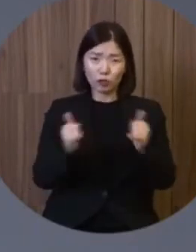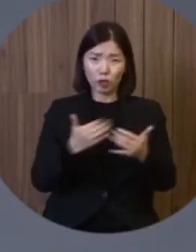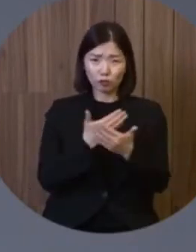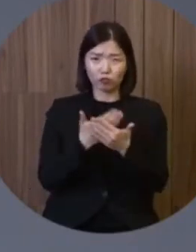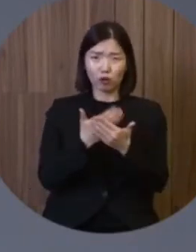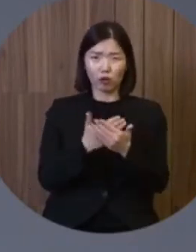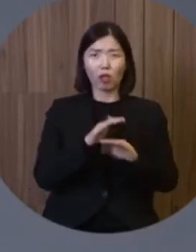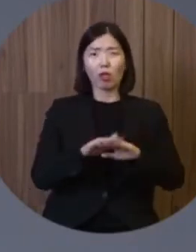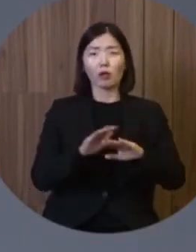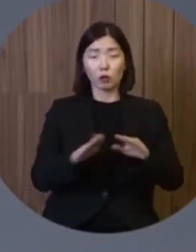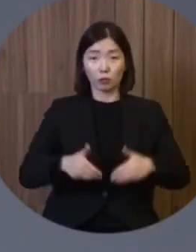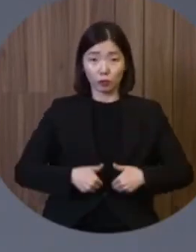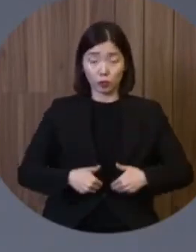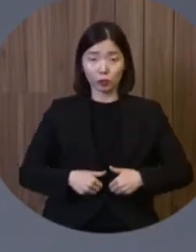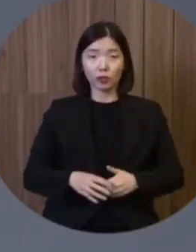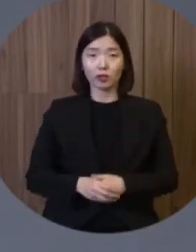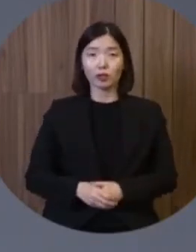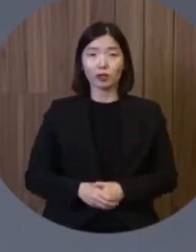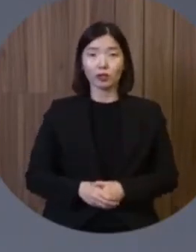불안을 해소해야 합니다.